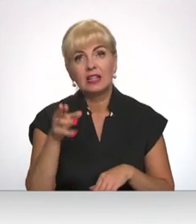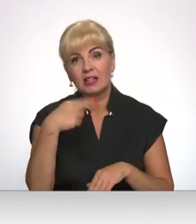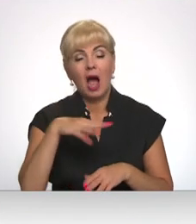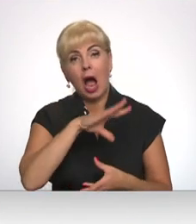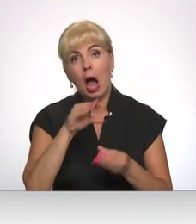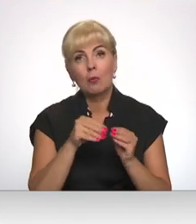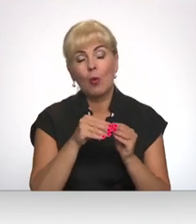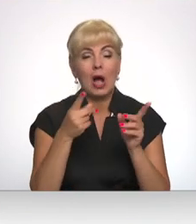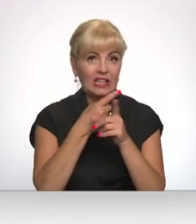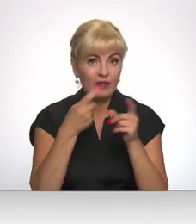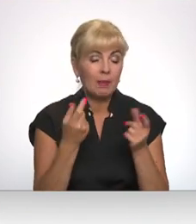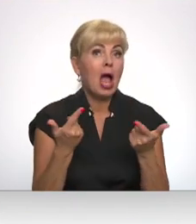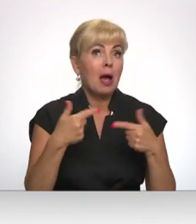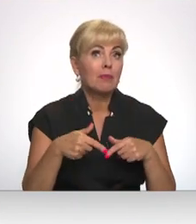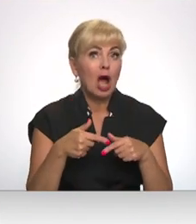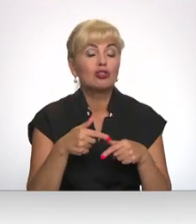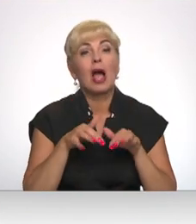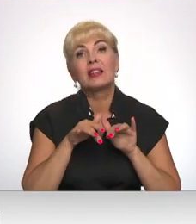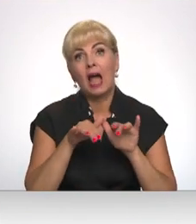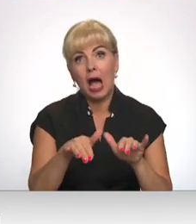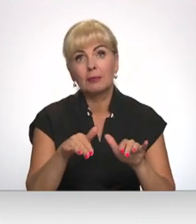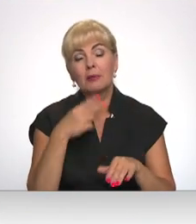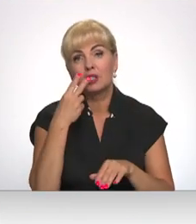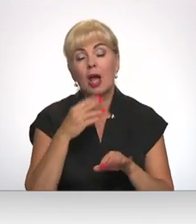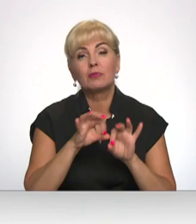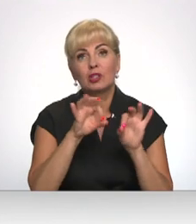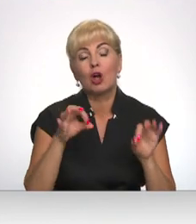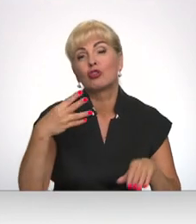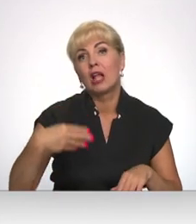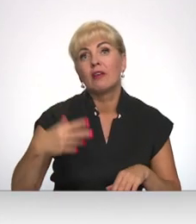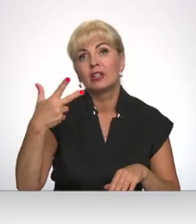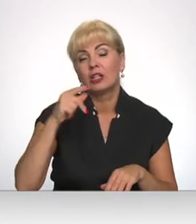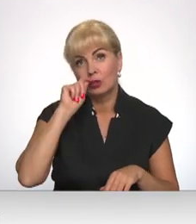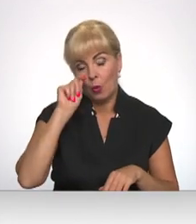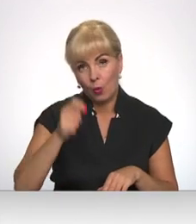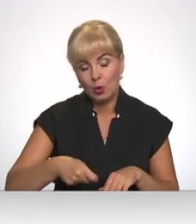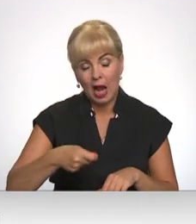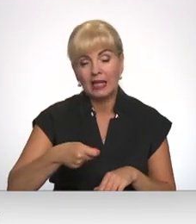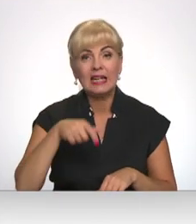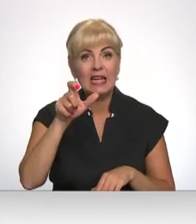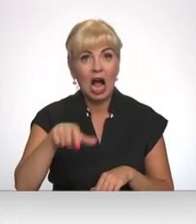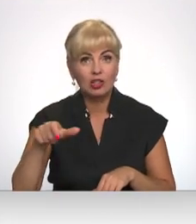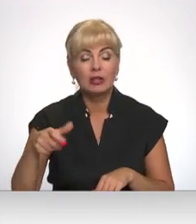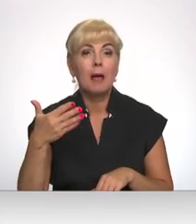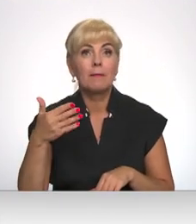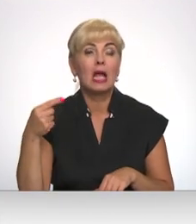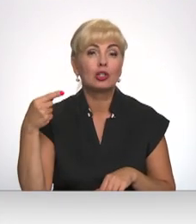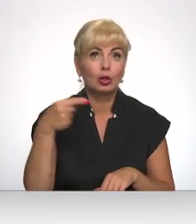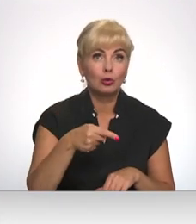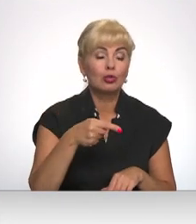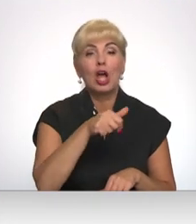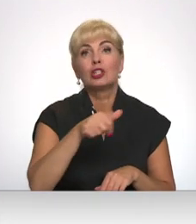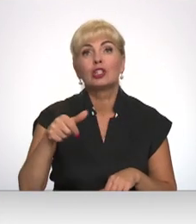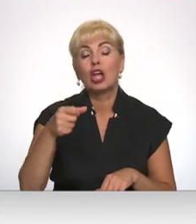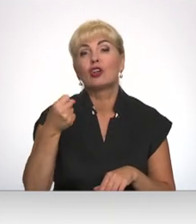apkopotās informācijas, pašai saimniecisko darbību Latvijā sākuši 93 ukraiņu civiliedzīvotāji, bet